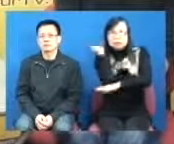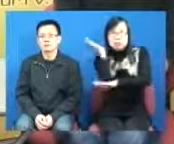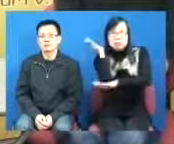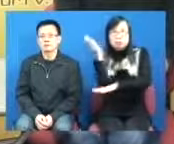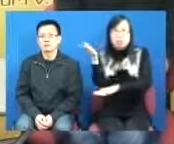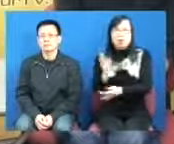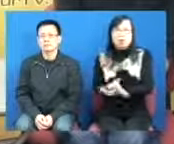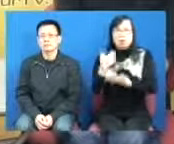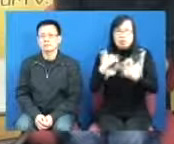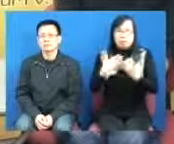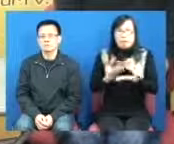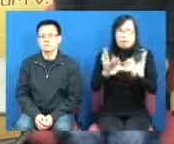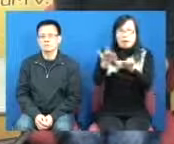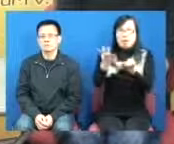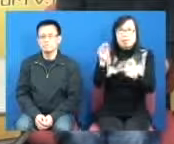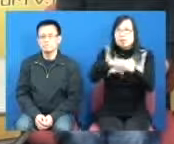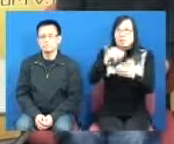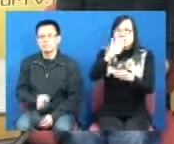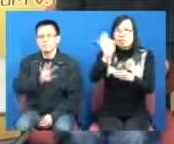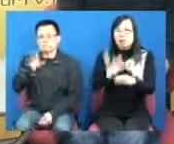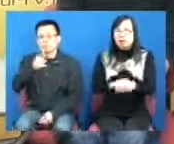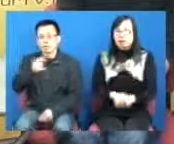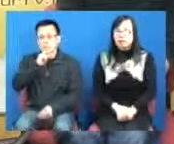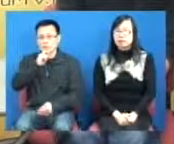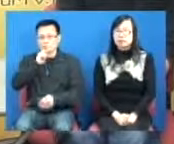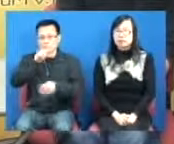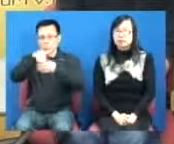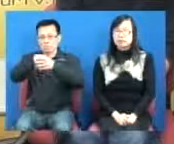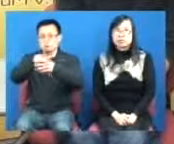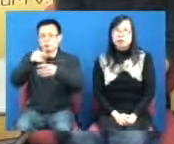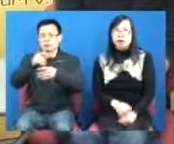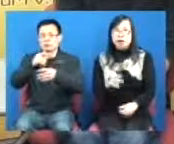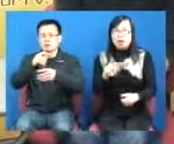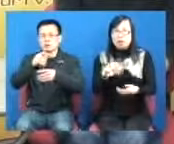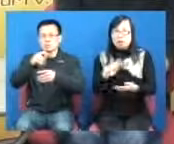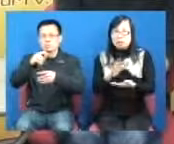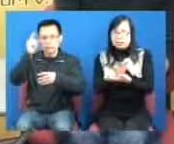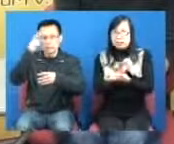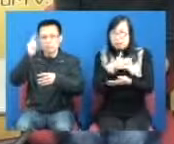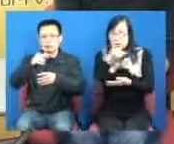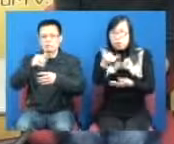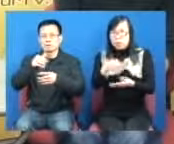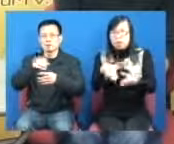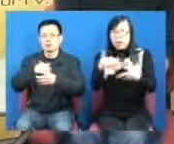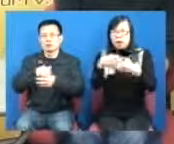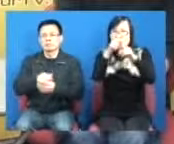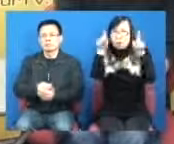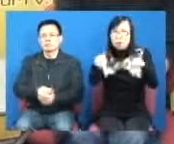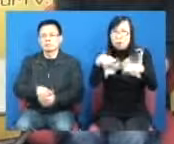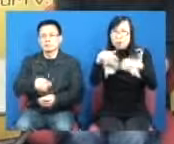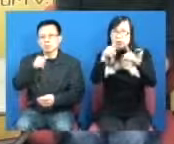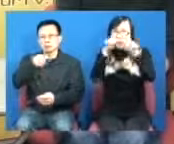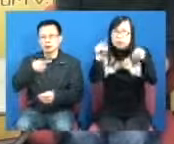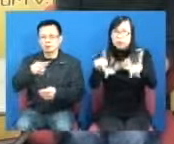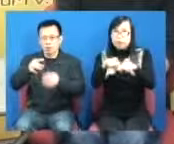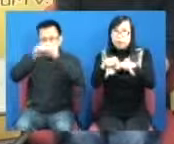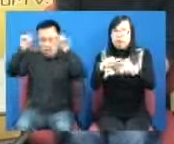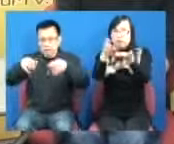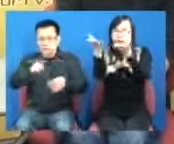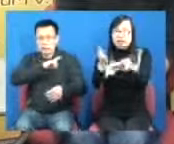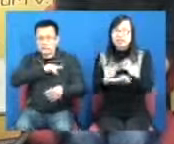給意見你沒有申請進去嗎不是我是有的你每次都去的一旦有份你就要格你就去拿去申請帳篷是要